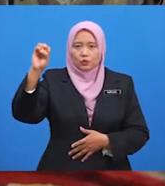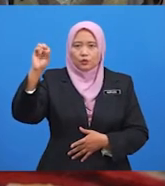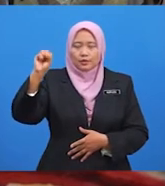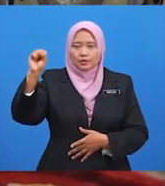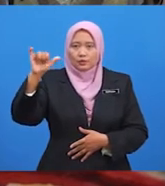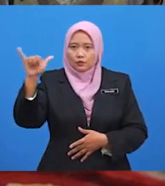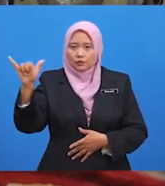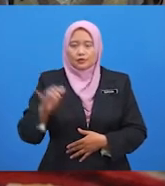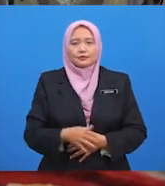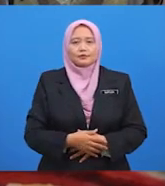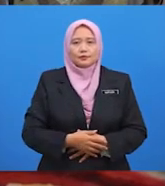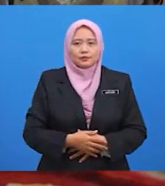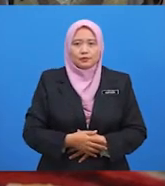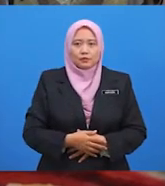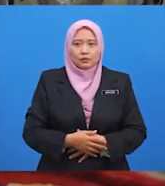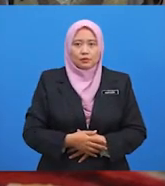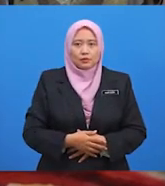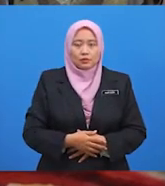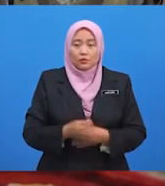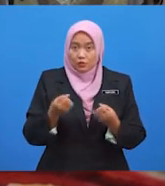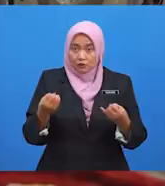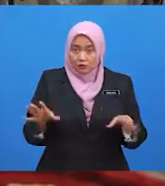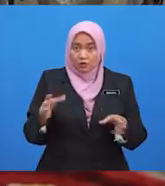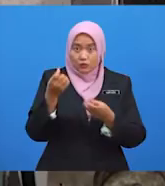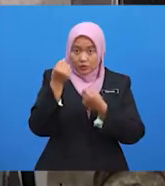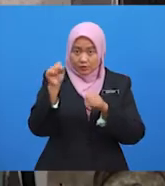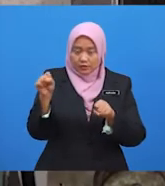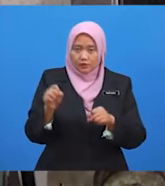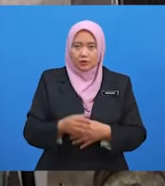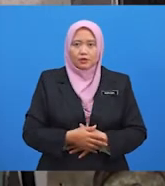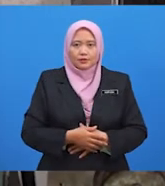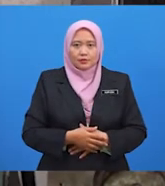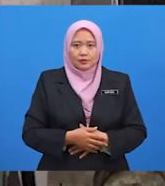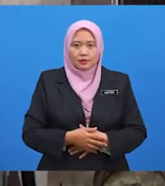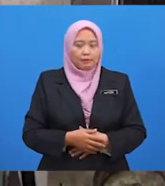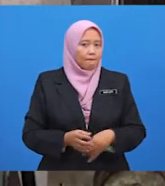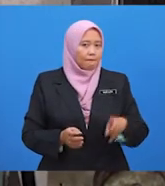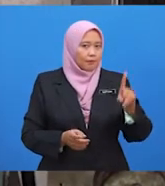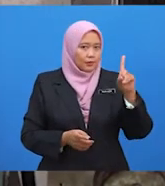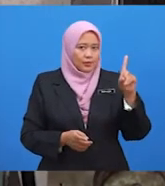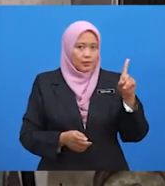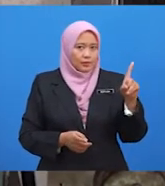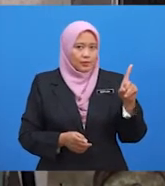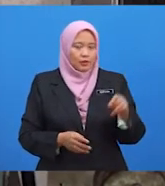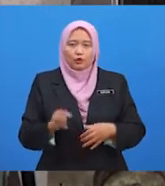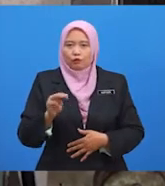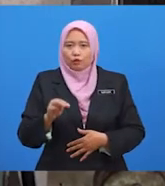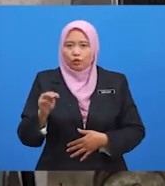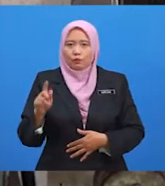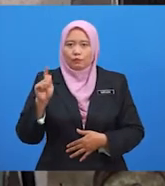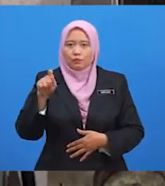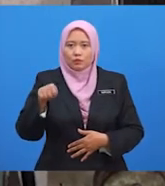Adakah murid-murid bersedia untuk memulakan amali? Untuk langkah yang pertama, murid-murid